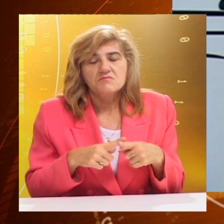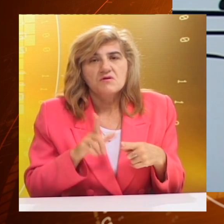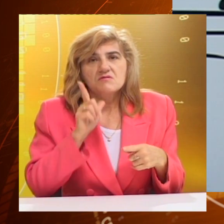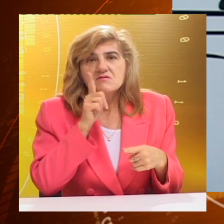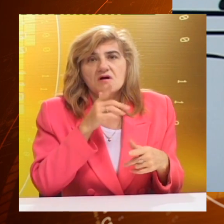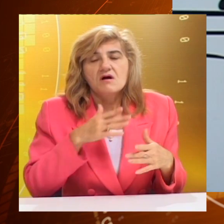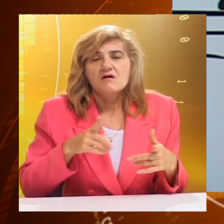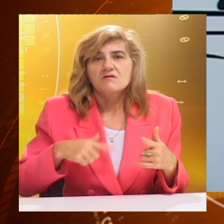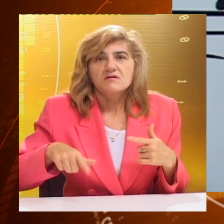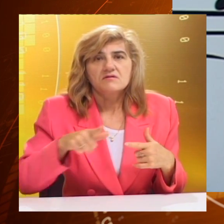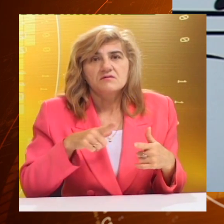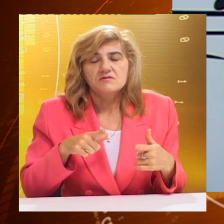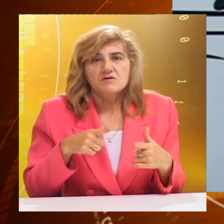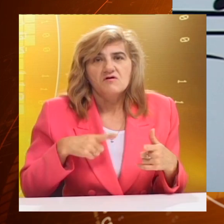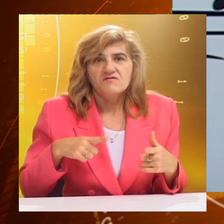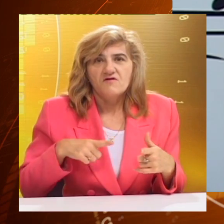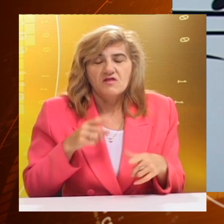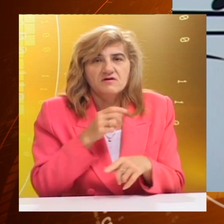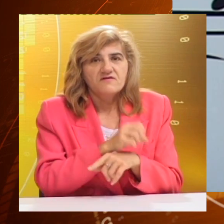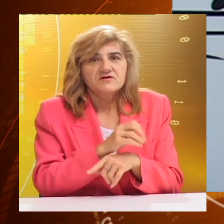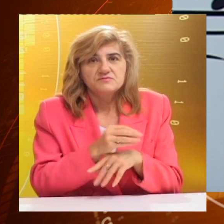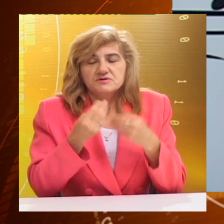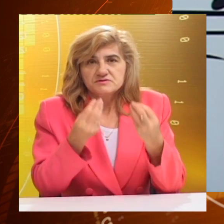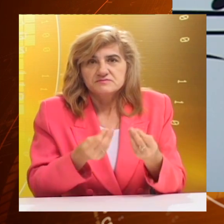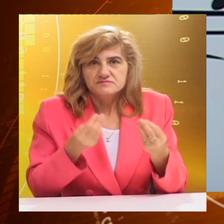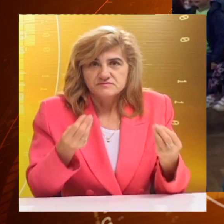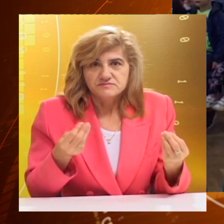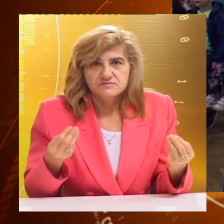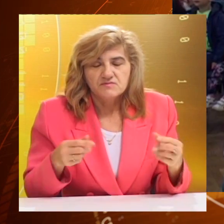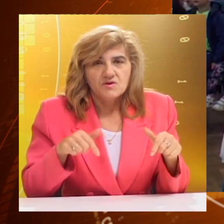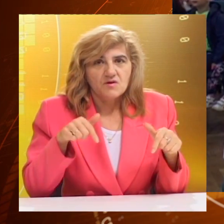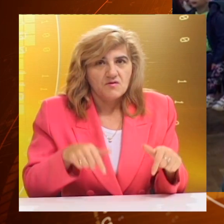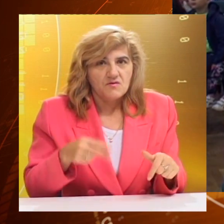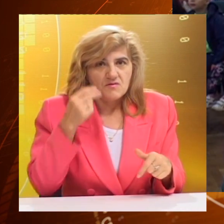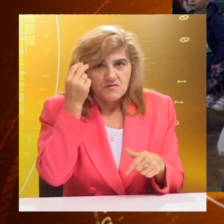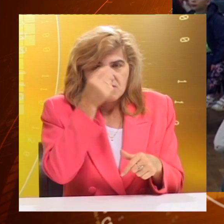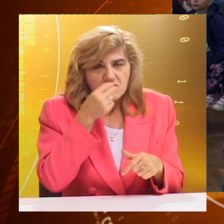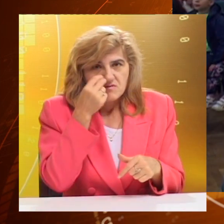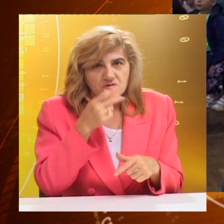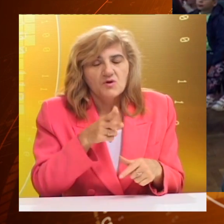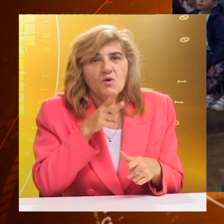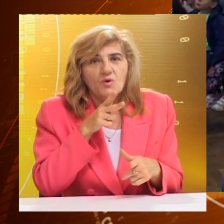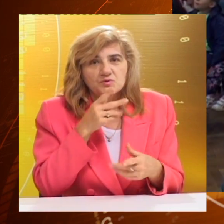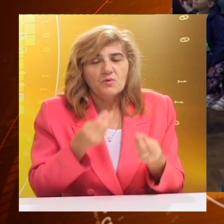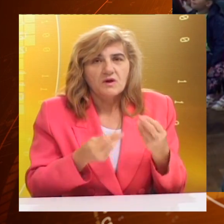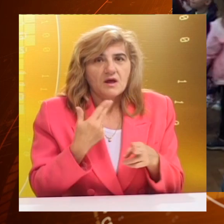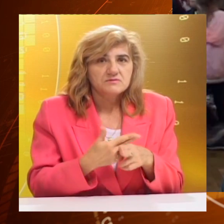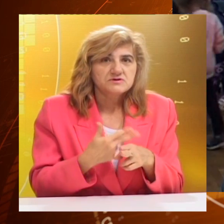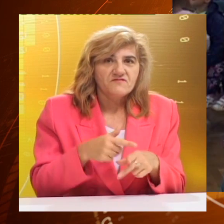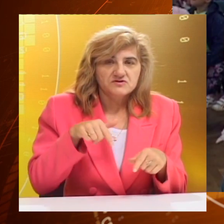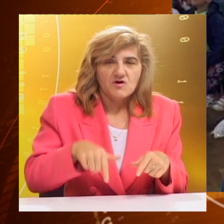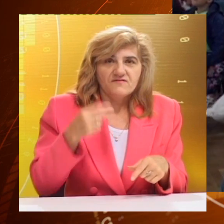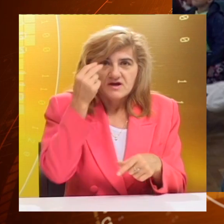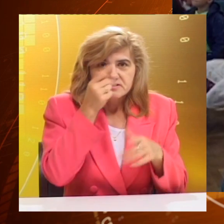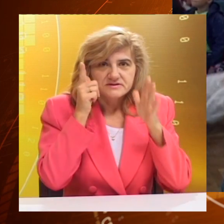pošto je velika zainteresovanost i odziv vaspitačica. Moto ovogodišnje Dečje nedelje je Neću da brigam, hoću da se